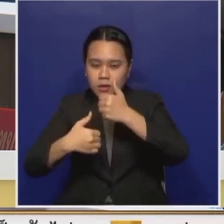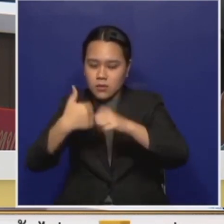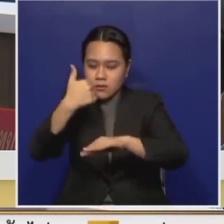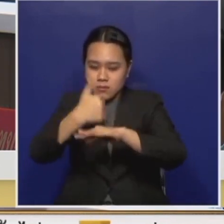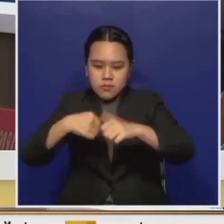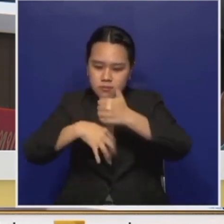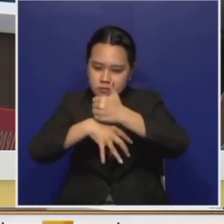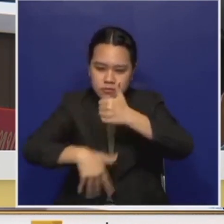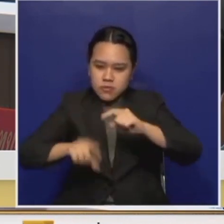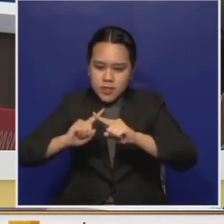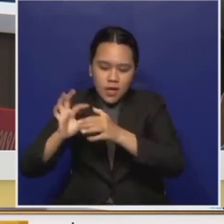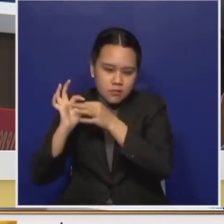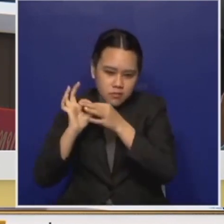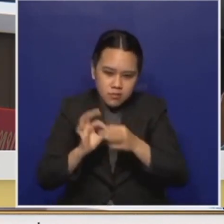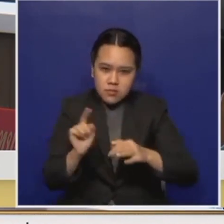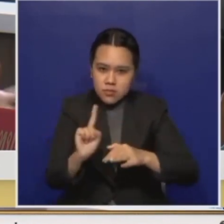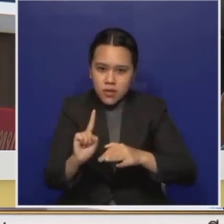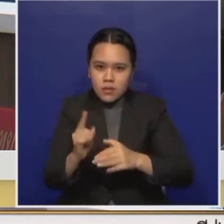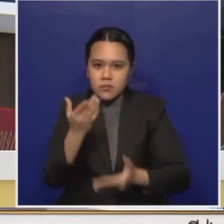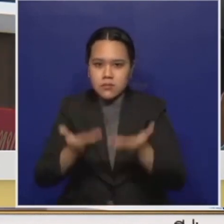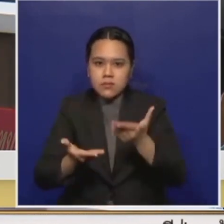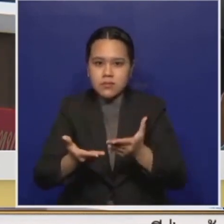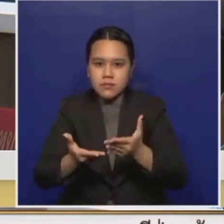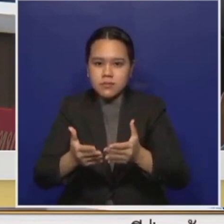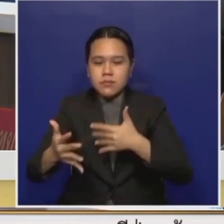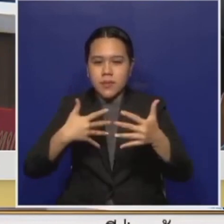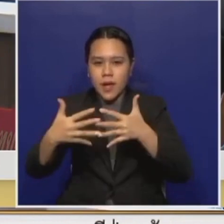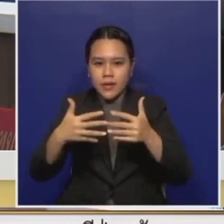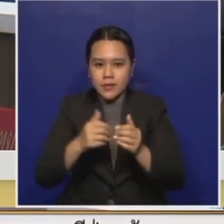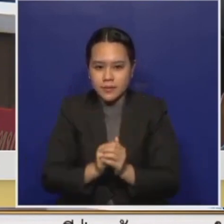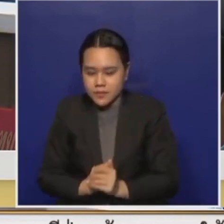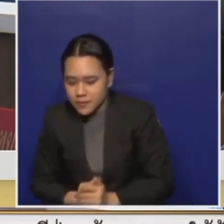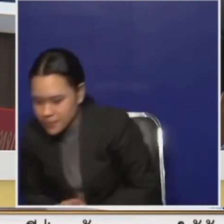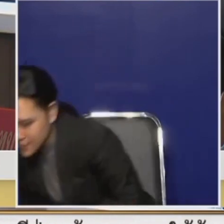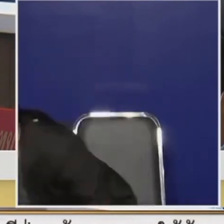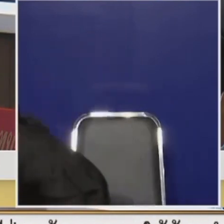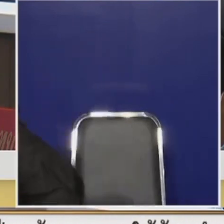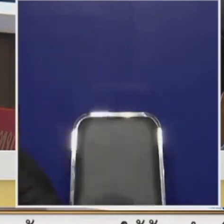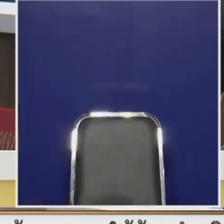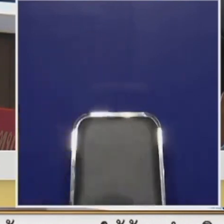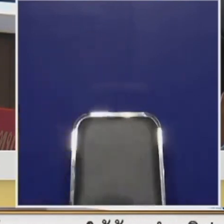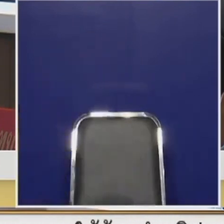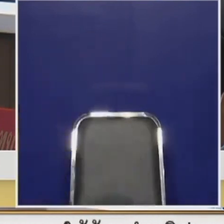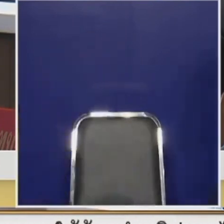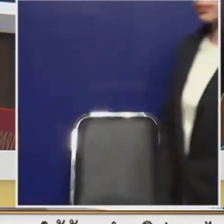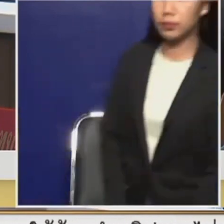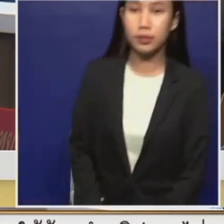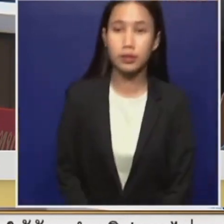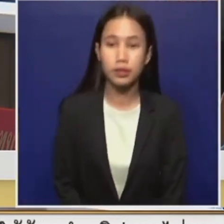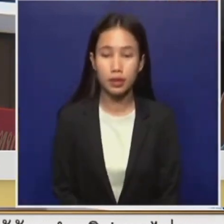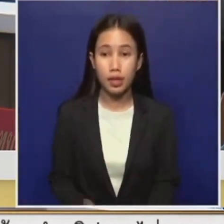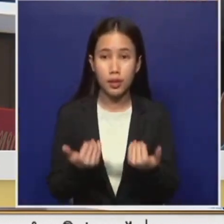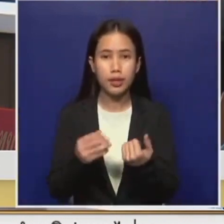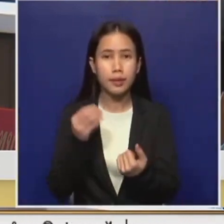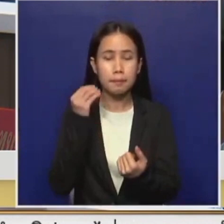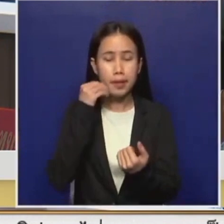สึบทอดอำนาจอย่ไรเราให้อั RYAN THAถึแบ้านมอนมจะส่หายมาขนดไหนก็ยิดใหอ VS